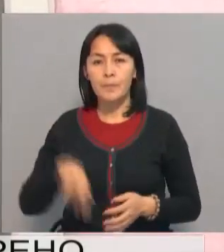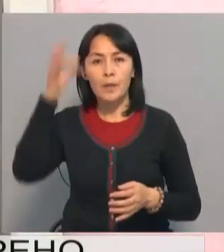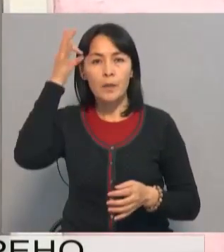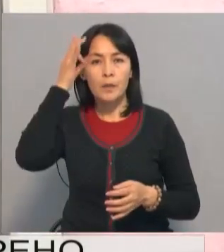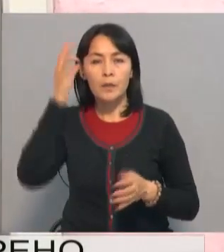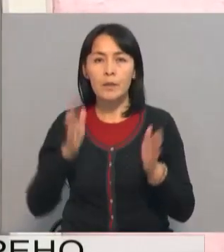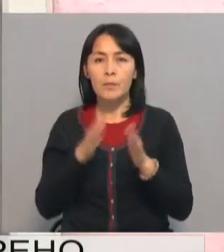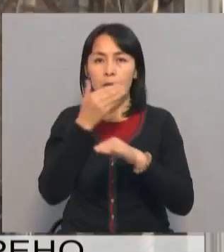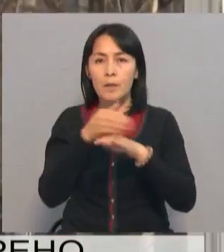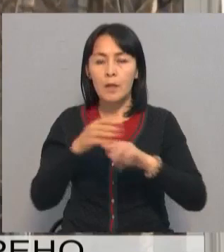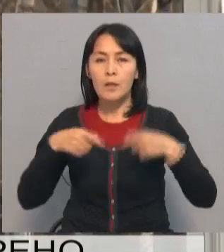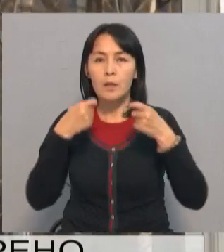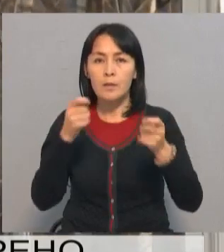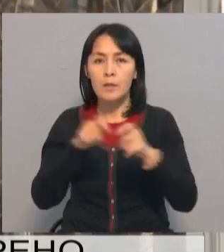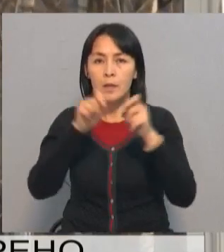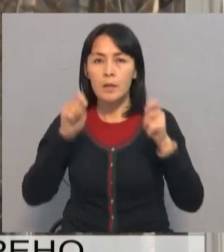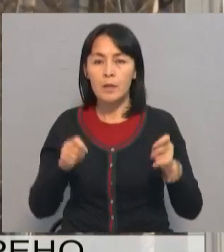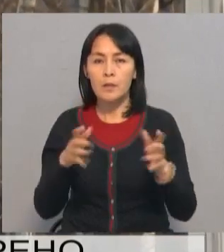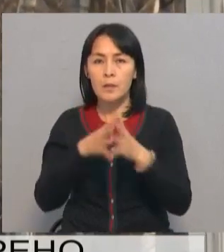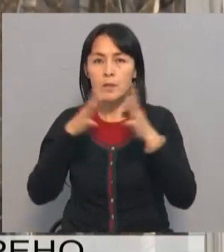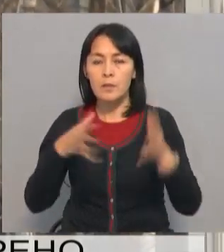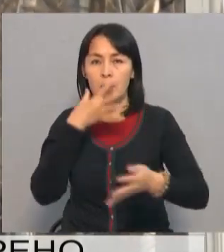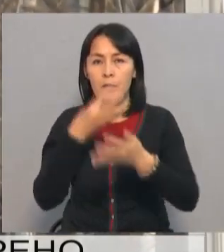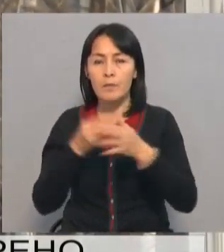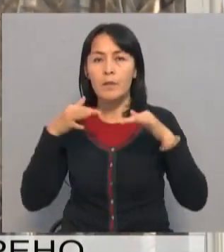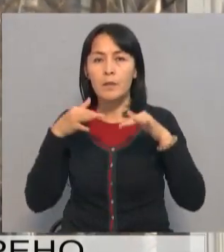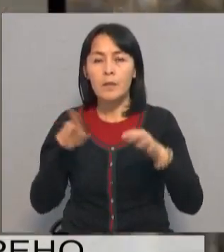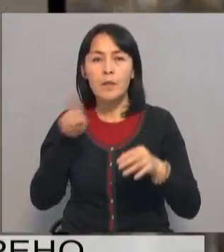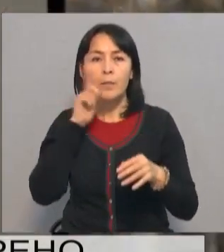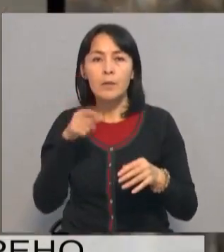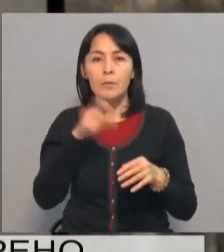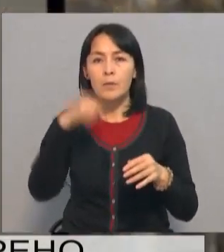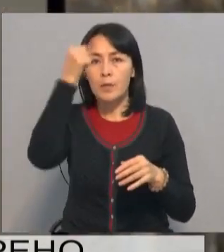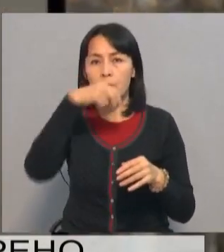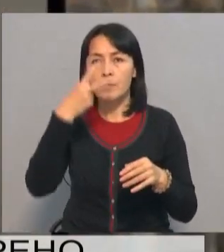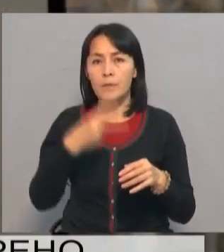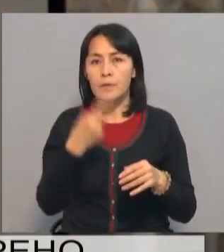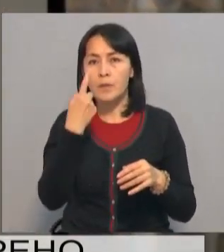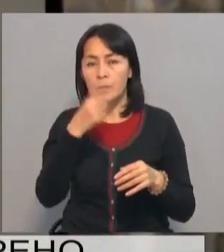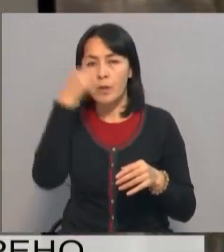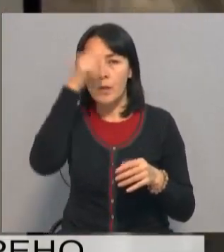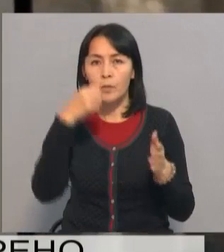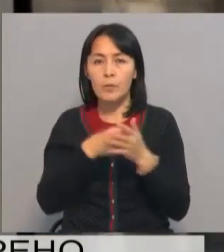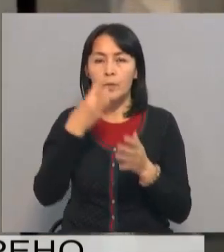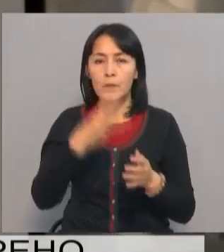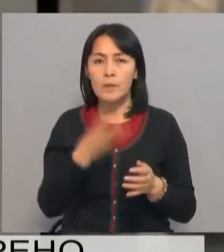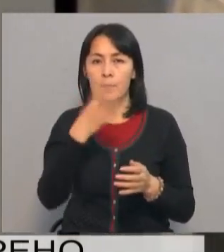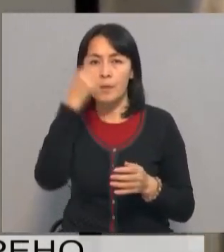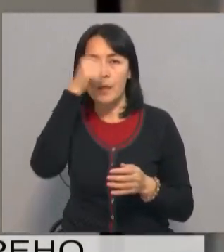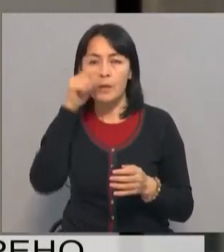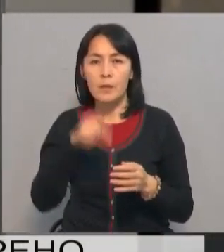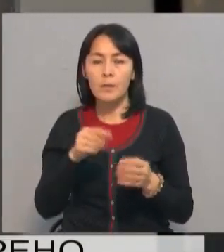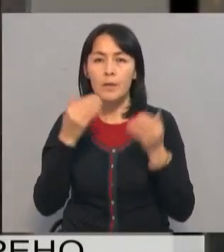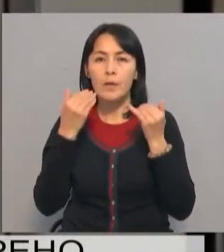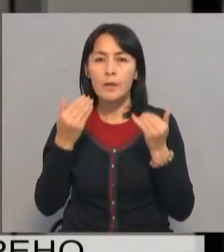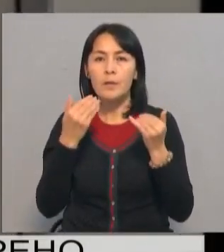Напомним, микрокредиты выдаются для открытия или расширения своего дела молодым людям в возрасте от 21 года до 35 лет, при